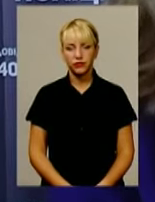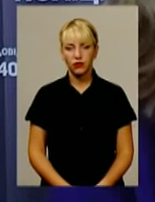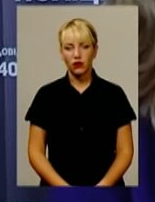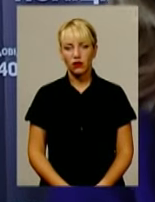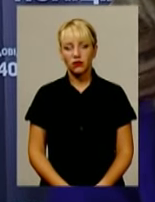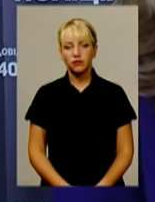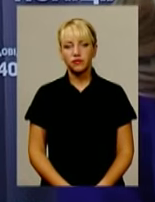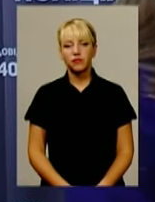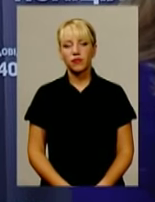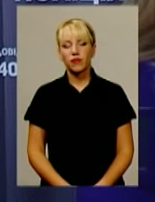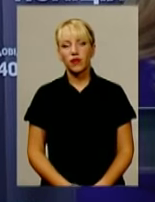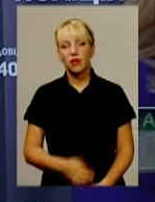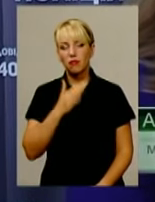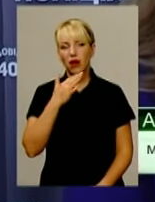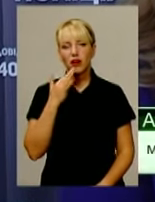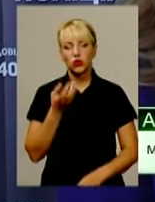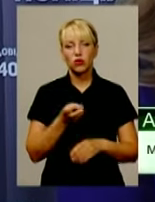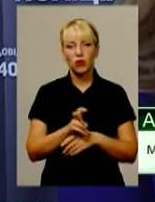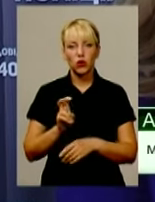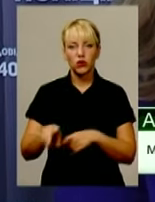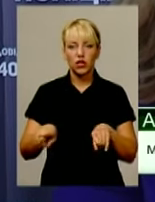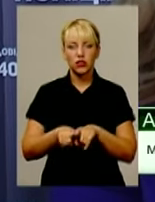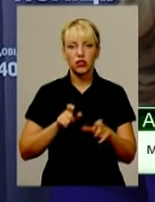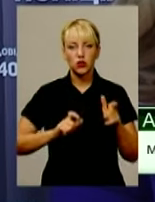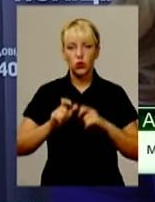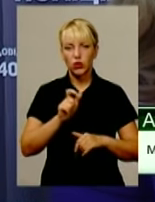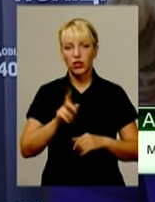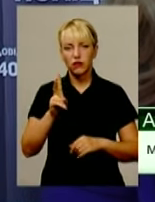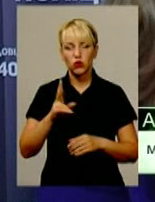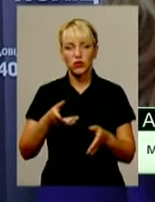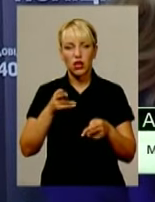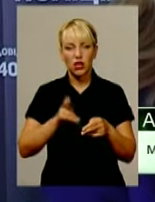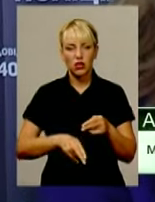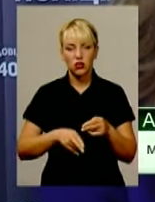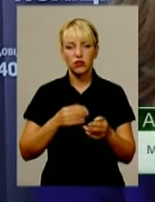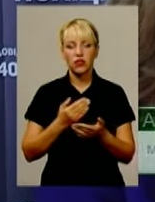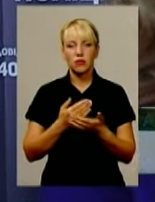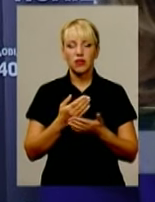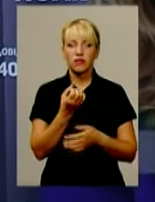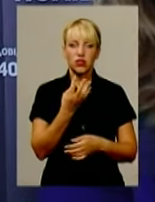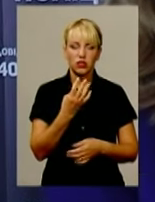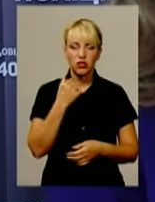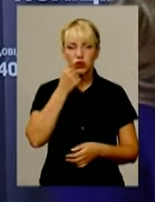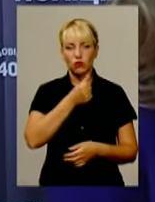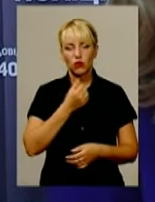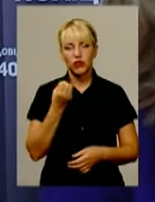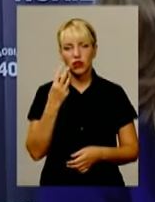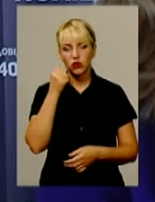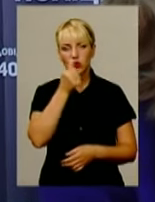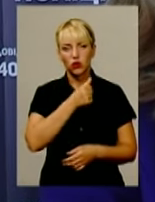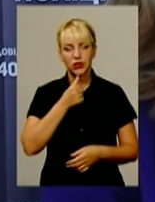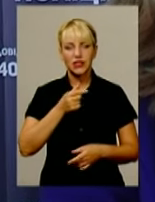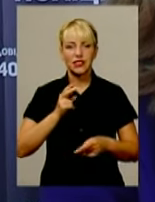Досить багато приходить таких студентів, які закінчили от наразі десь в 2014 році, в 2013 році